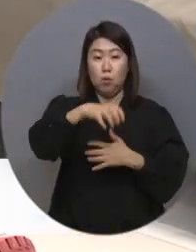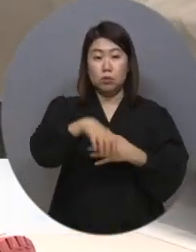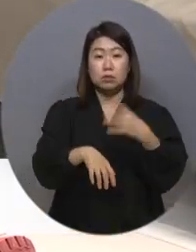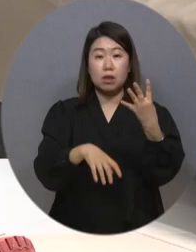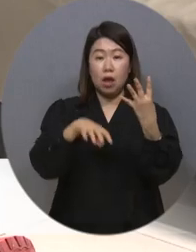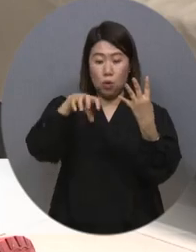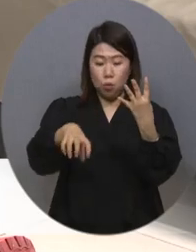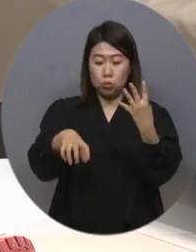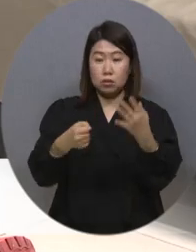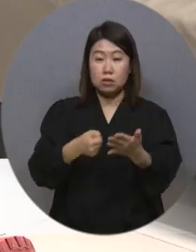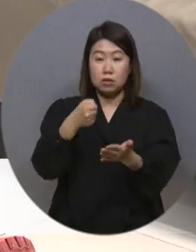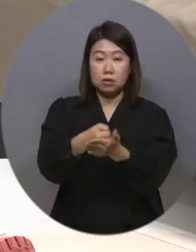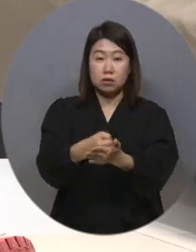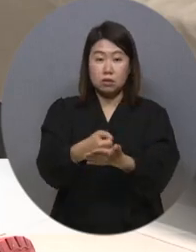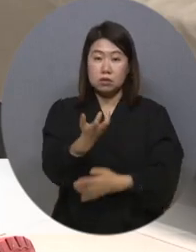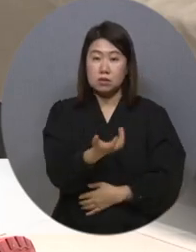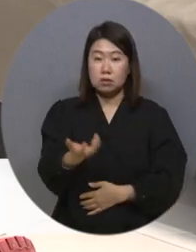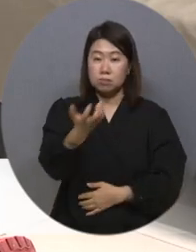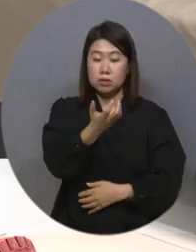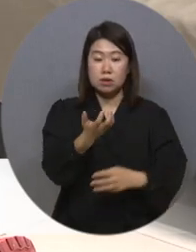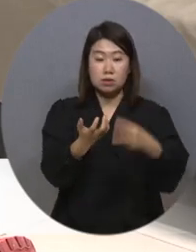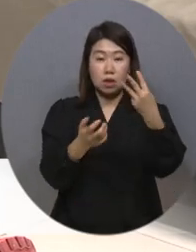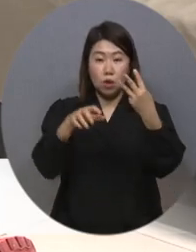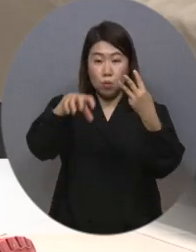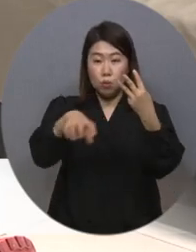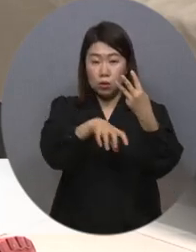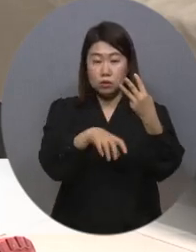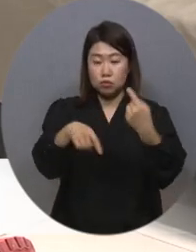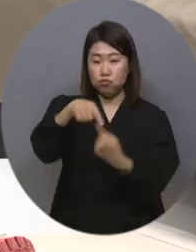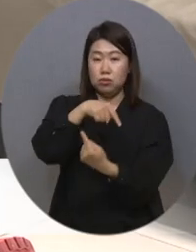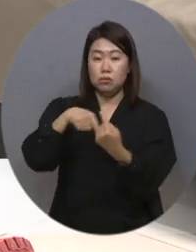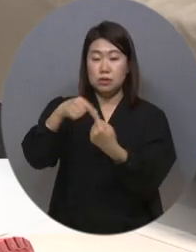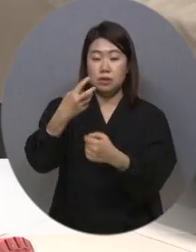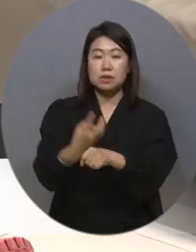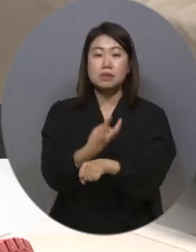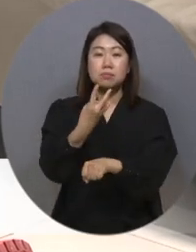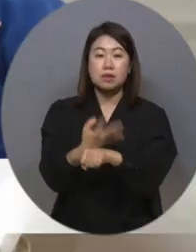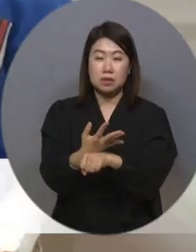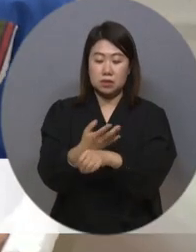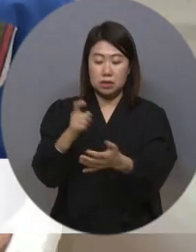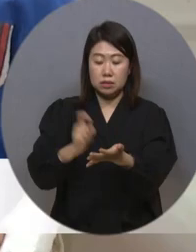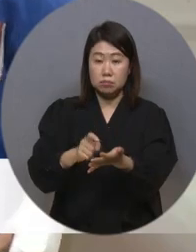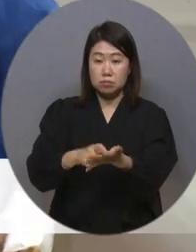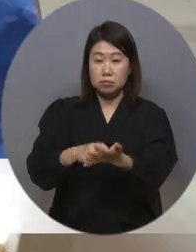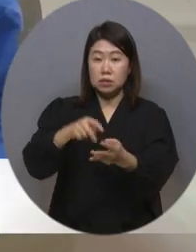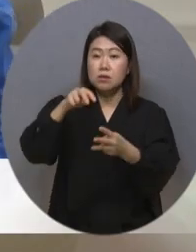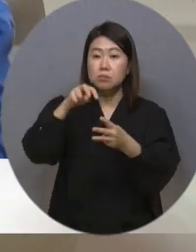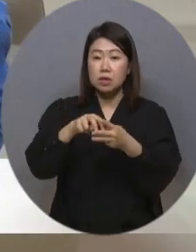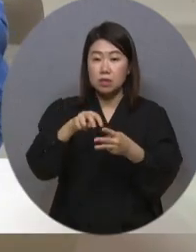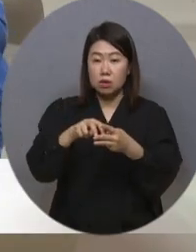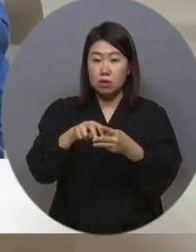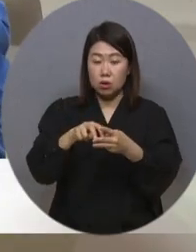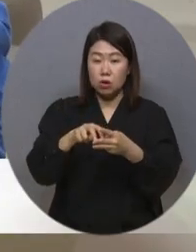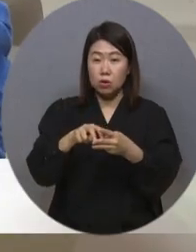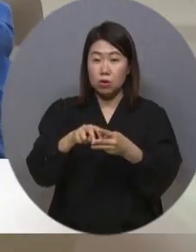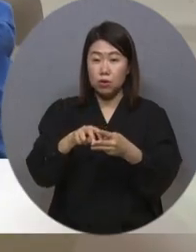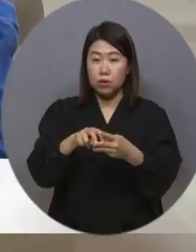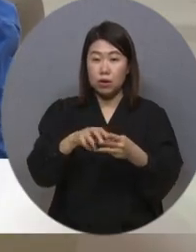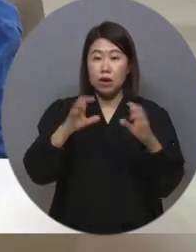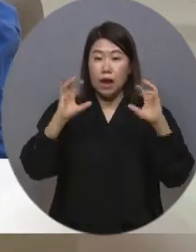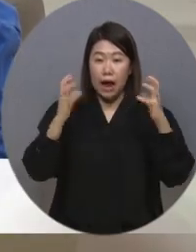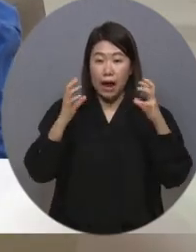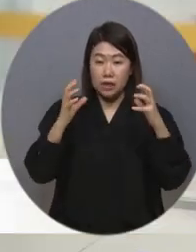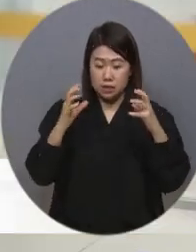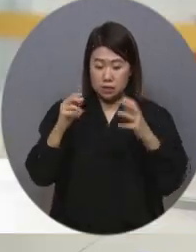지정하고 현재 상급종합병원 세곳에서 운영 중인 24시간 소아전문 응급센터는 우리 아이 전문 응급센터로